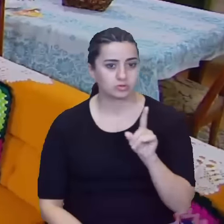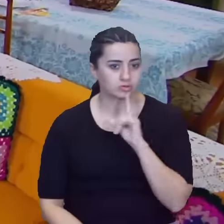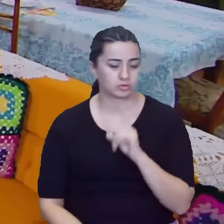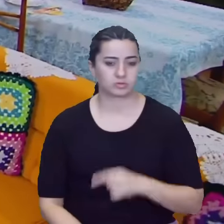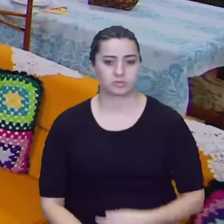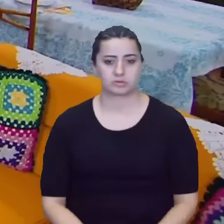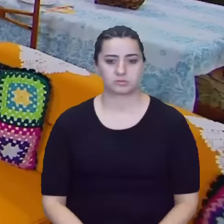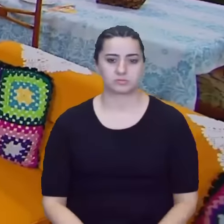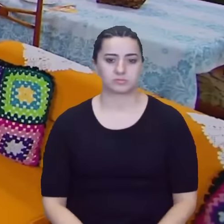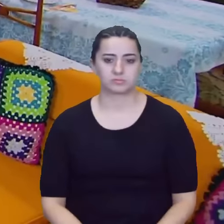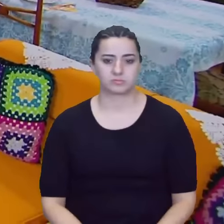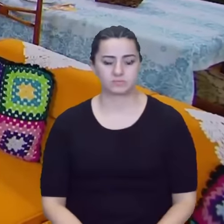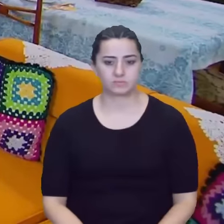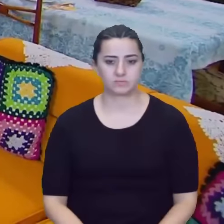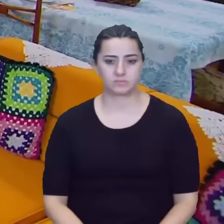sus. Ha.